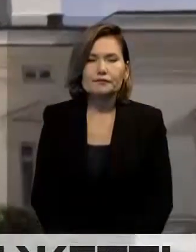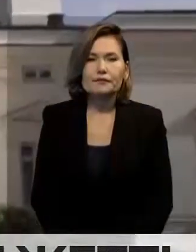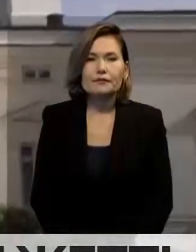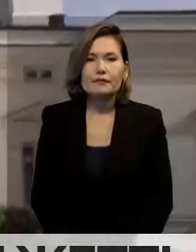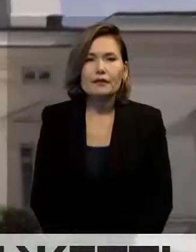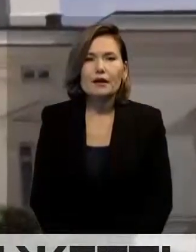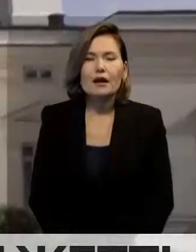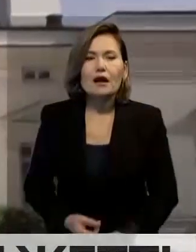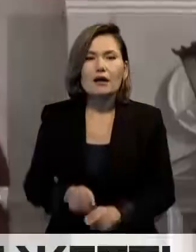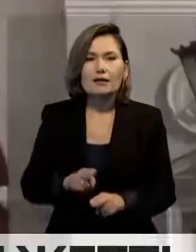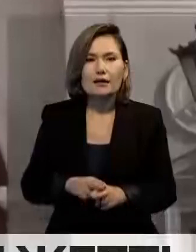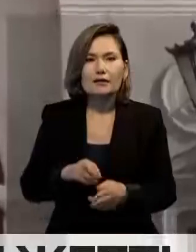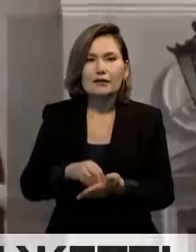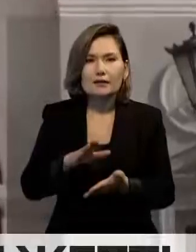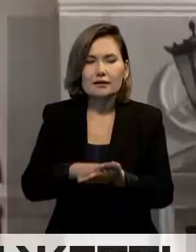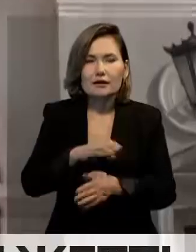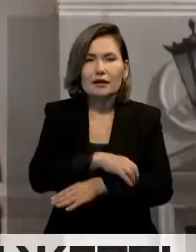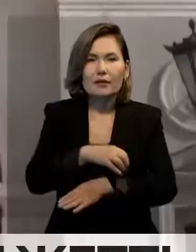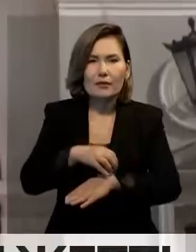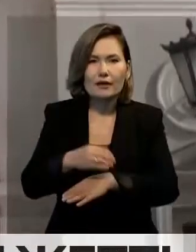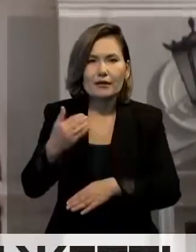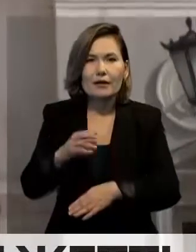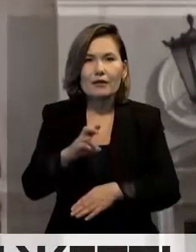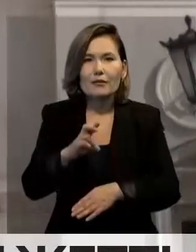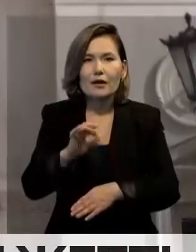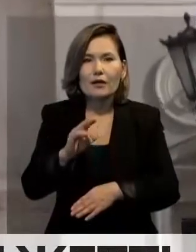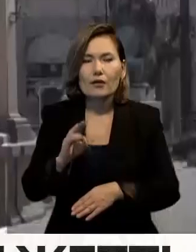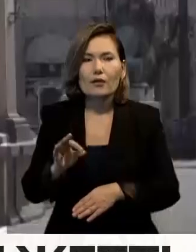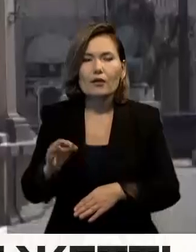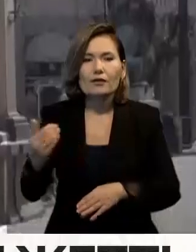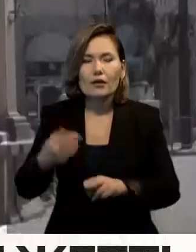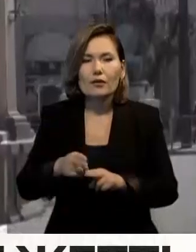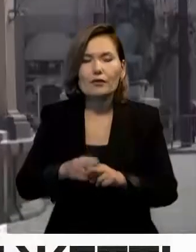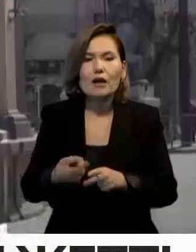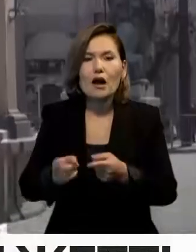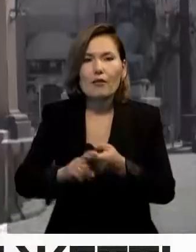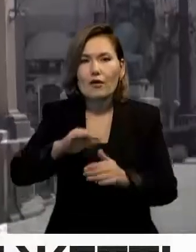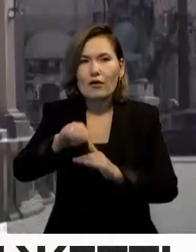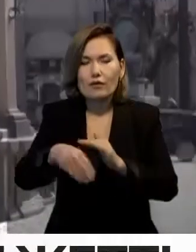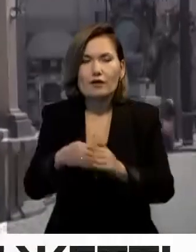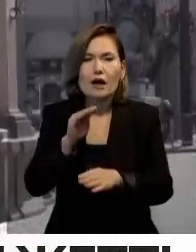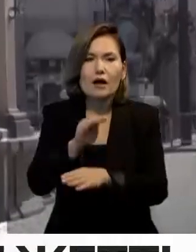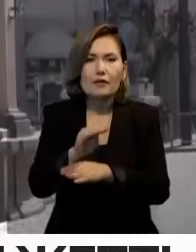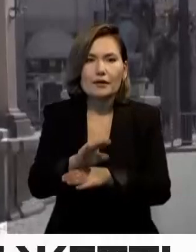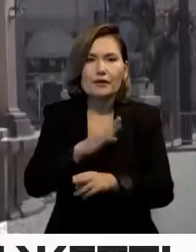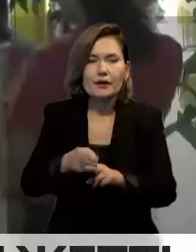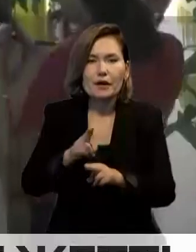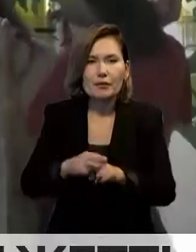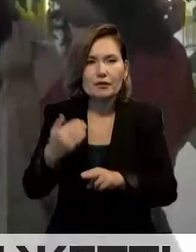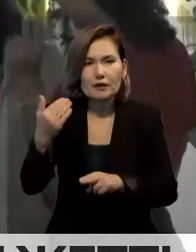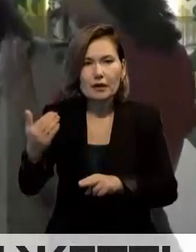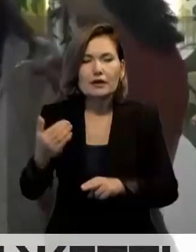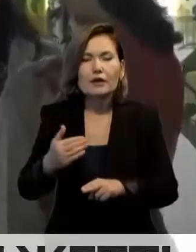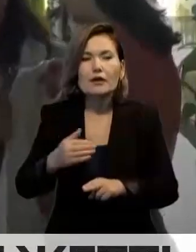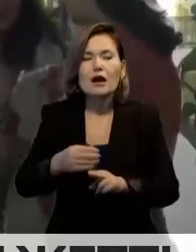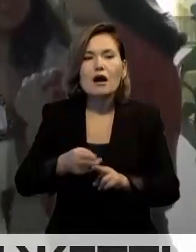Бұған дейін елде тіркелген партиялардың бәрі Байко Борисов пен оның серіктестері сыбайлас жемқорлыққа барды деп айыпталған еді. Саясаттанушылардың